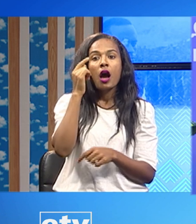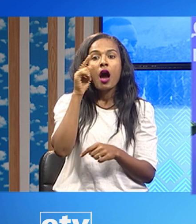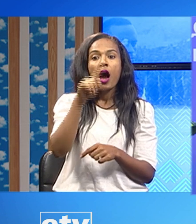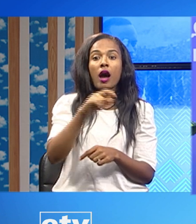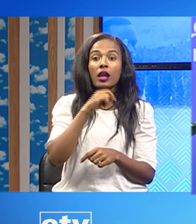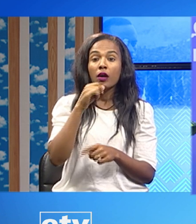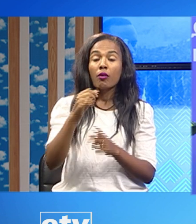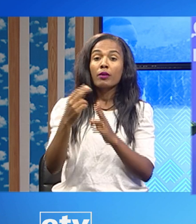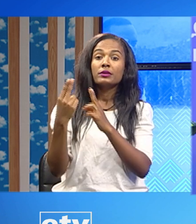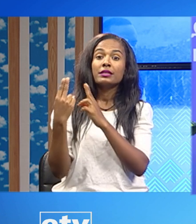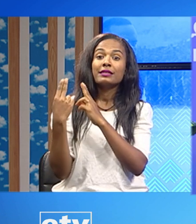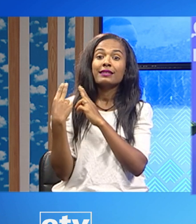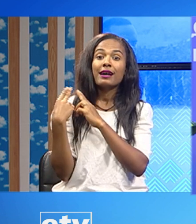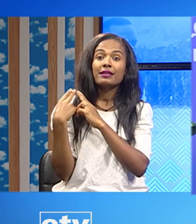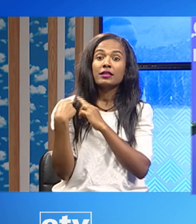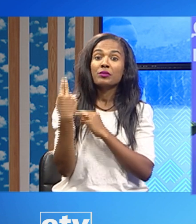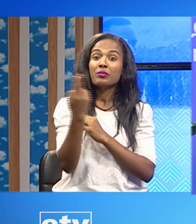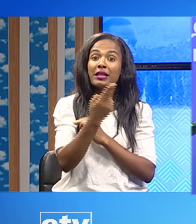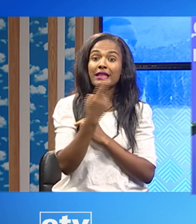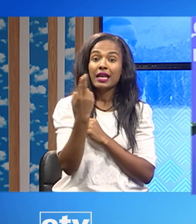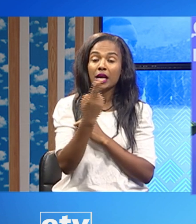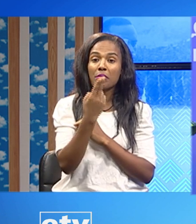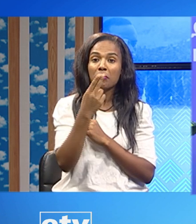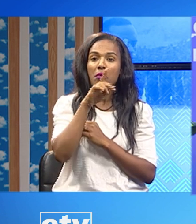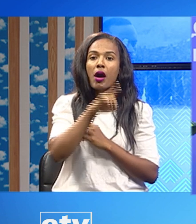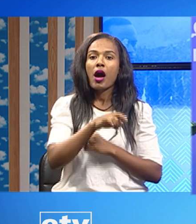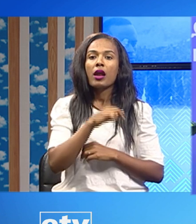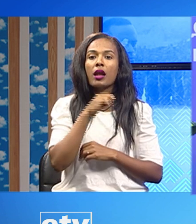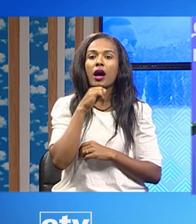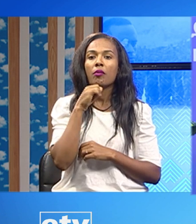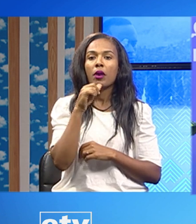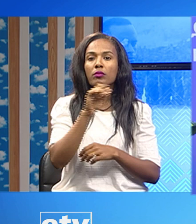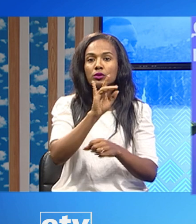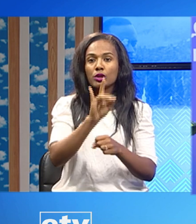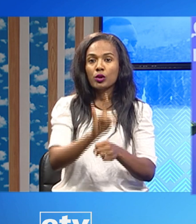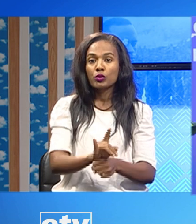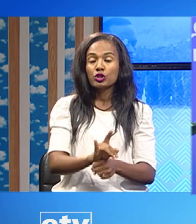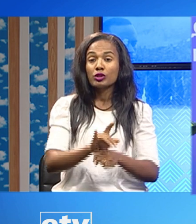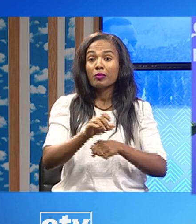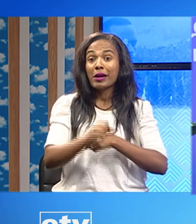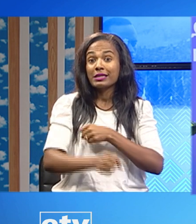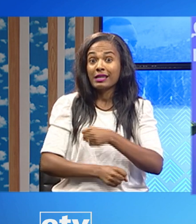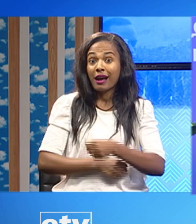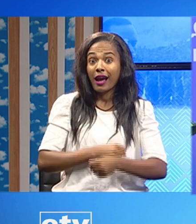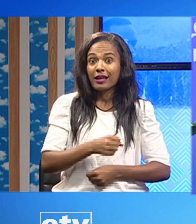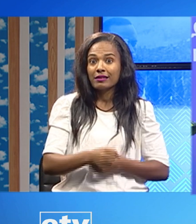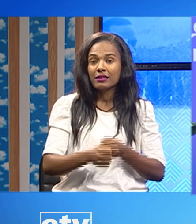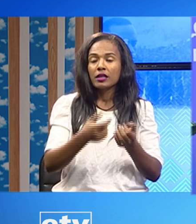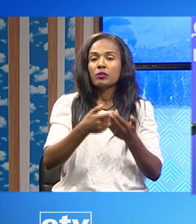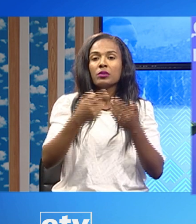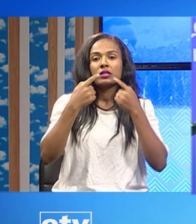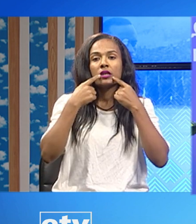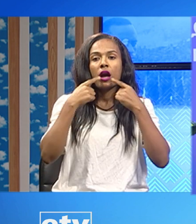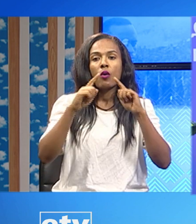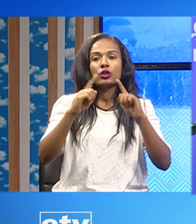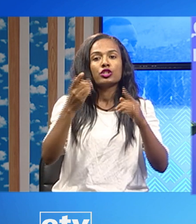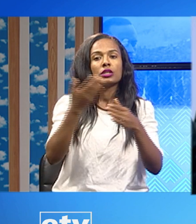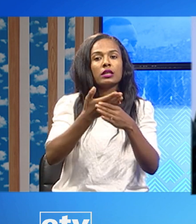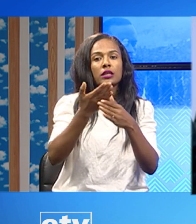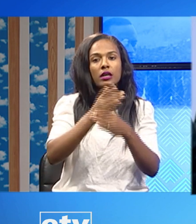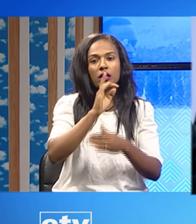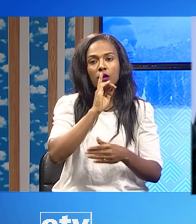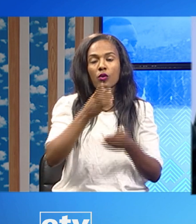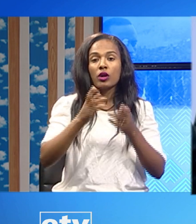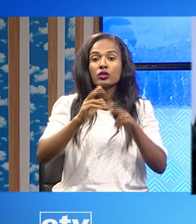አላግባብ ስልጣንን መጠቀም፣ አላግባብ ዜጎችን ማንገላታት በዚህ አዋጅ የተከለከለ